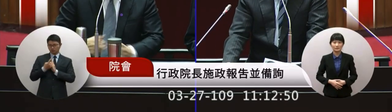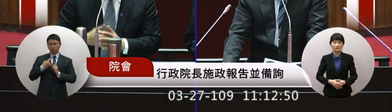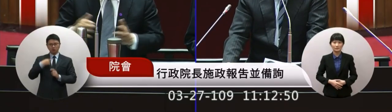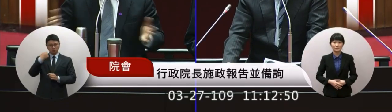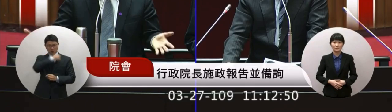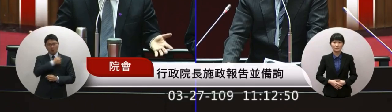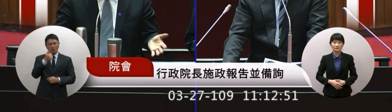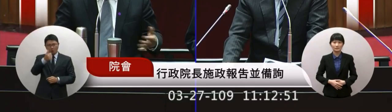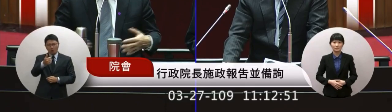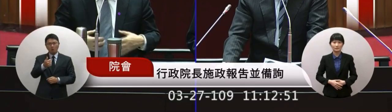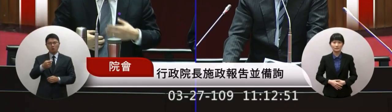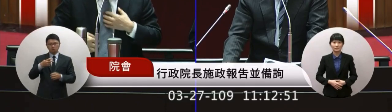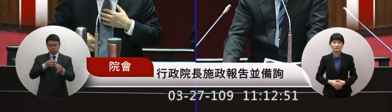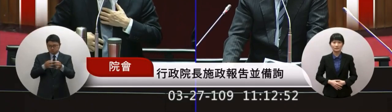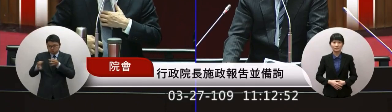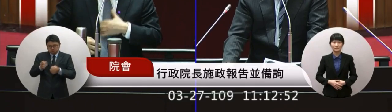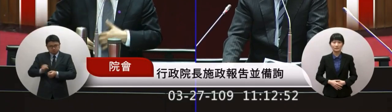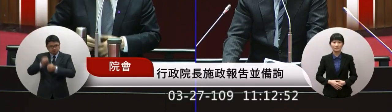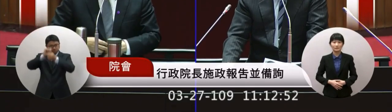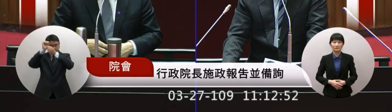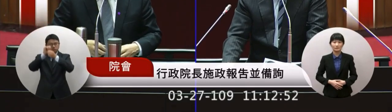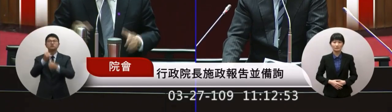贸易，这个经贸经济的一些关系，需要与国会进行谘商哦。那你认为对将来像美猪美牛进口的谈判，到底是有利还是不利？台湾和美国的贸易关系非常绵密，我们也一直希望对于这个全世界最大的经济体，而且是对我国最友好的国家